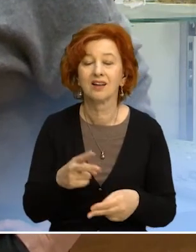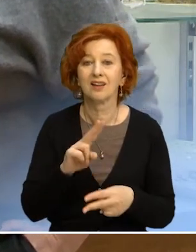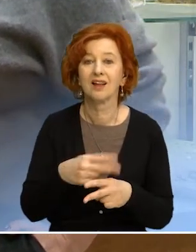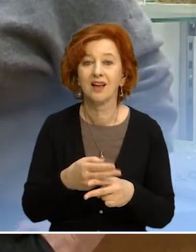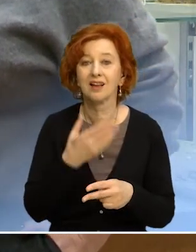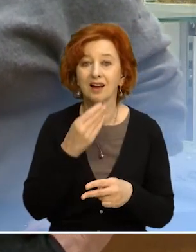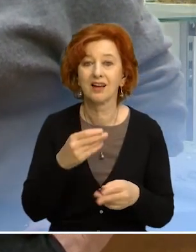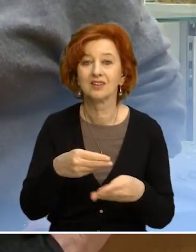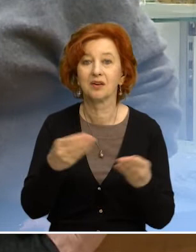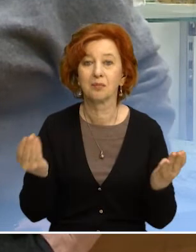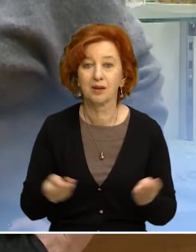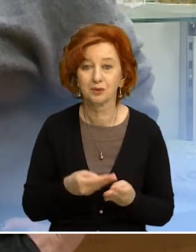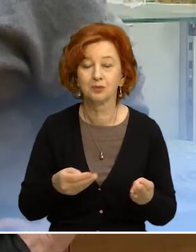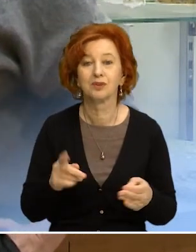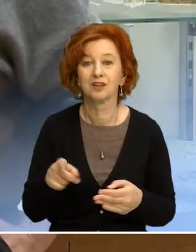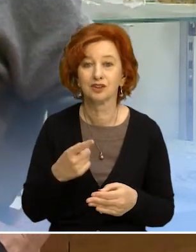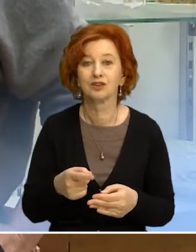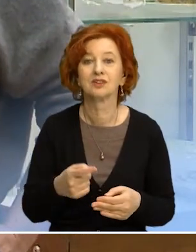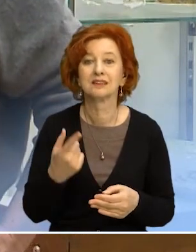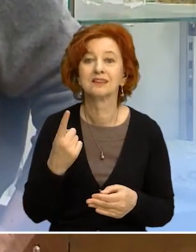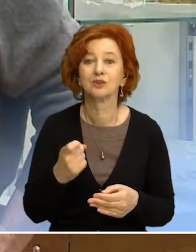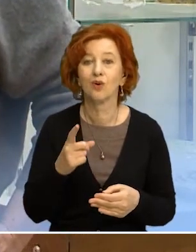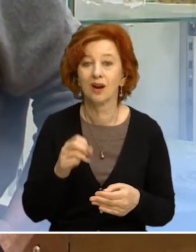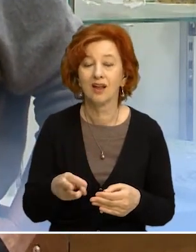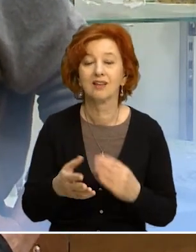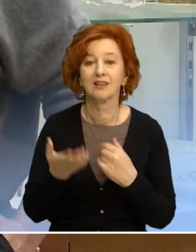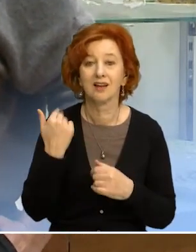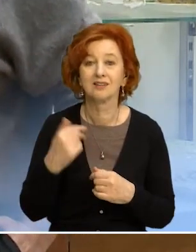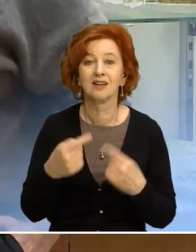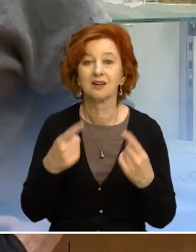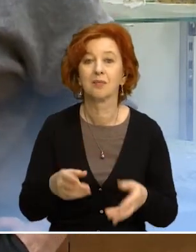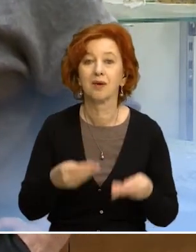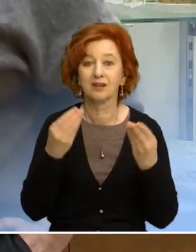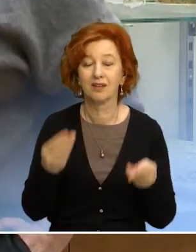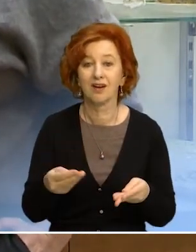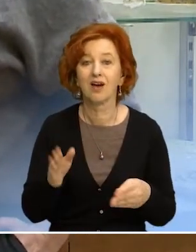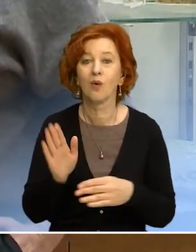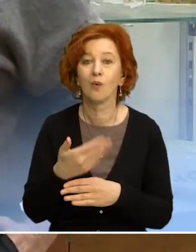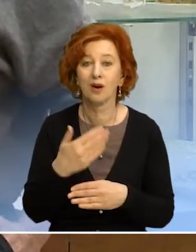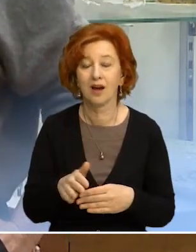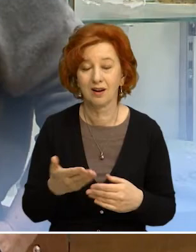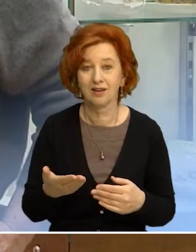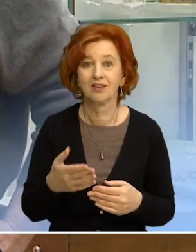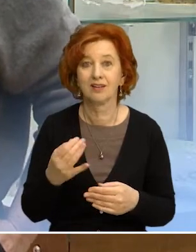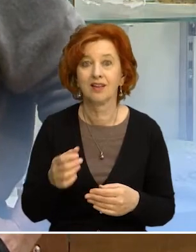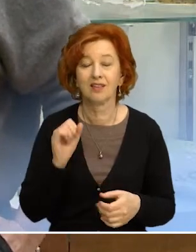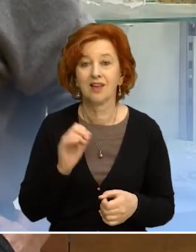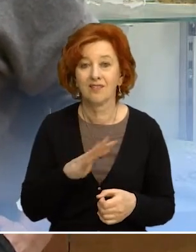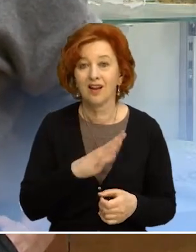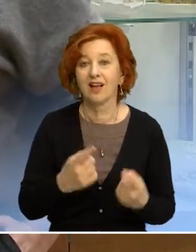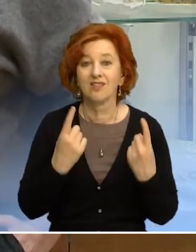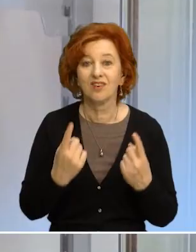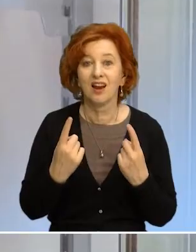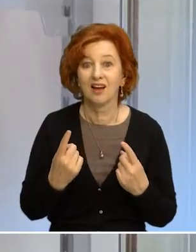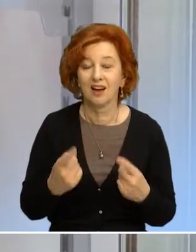этой красивой посуде, либо на другую, тогда, 100 лет назад, более чем 100 лет назад, если подавали, то как? Была ли это традиция?